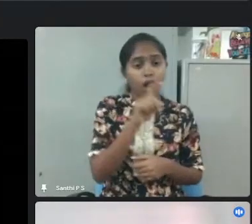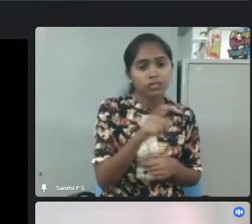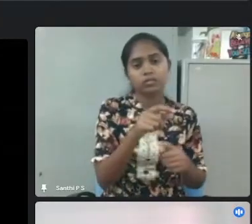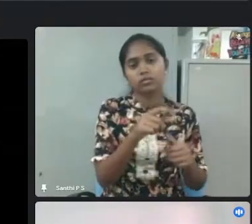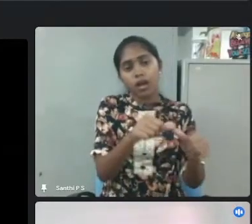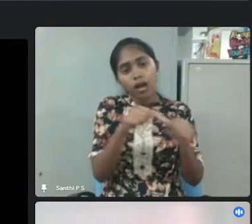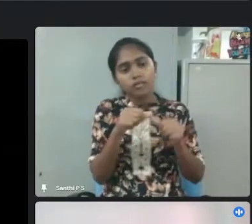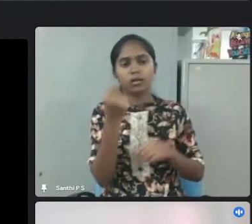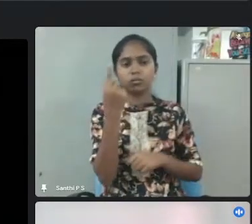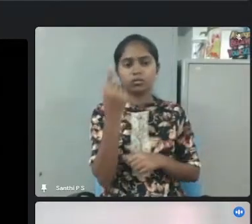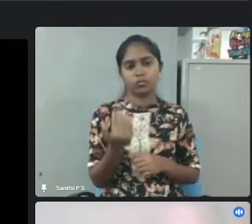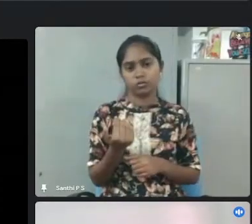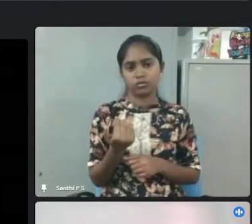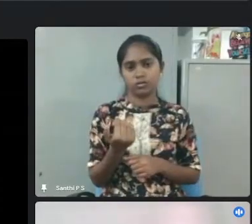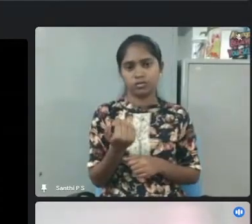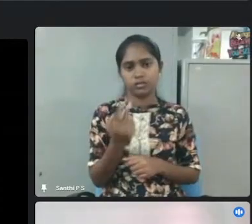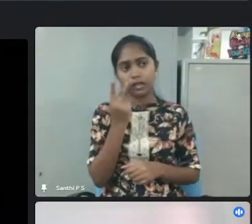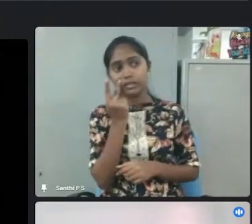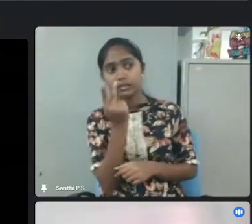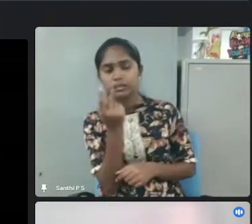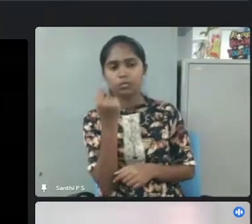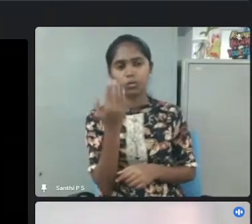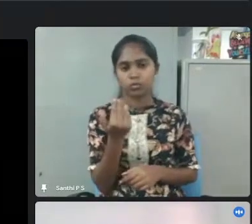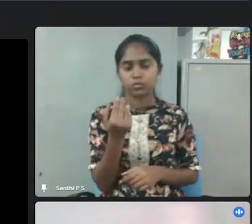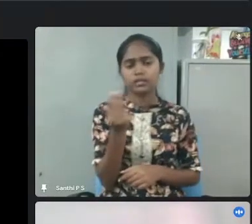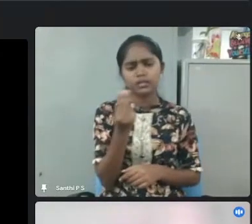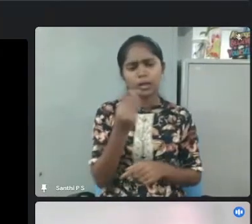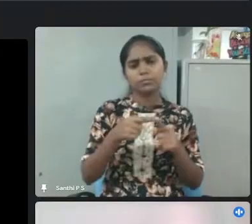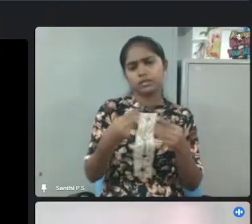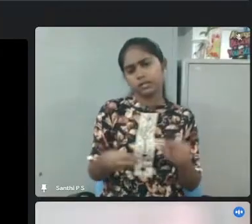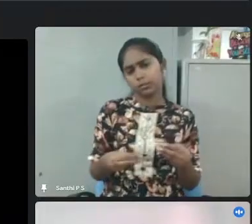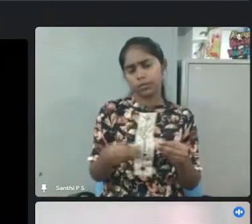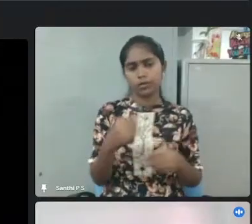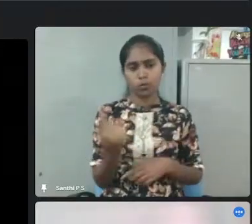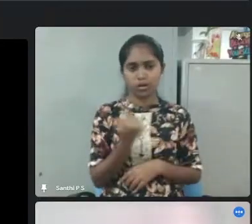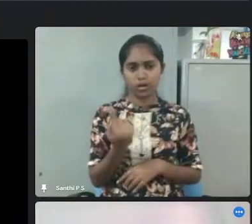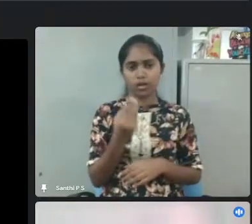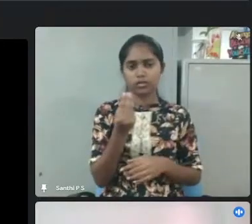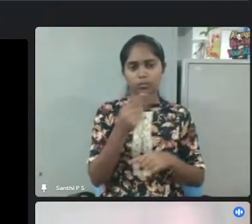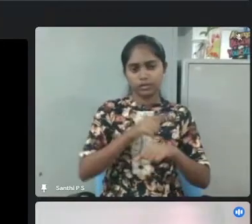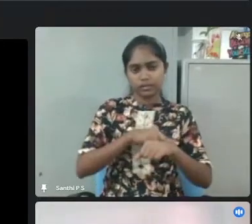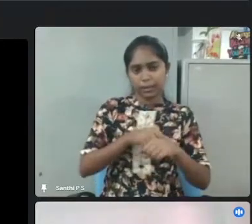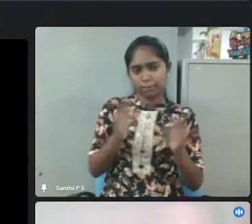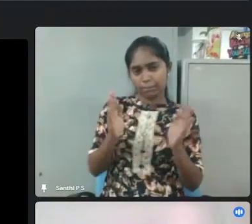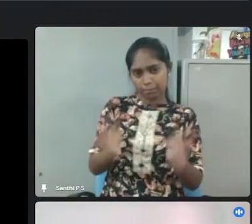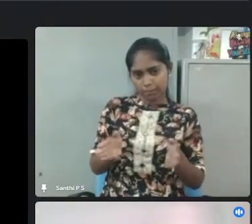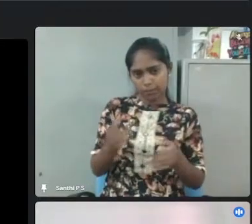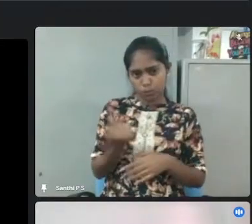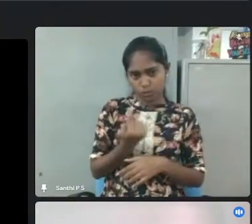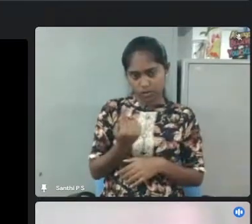ഈ ആരോഗ്യാവസ്ഥകൾ ചിലപ്പോൾ ടെമ്പററി ആവാം, താൽക്കാലികമാവും, ഒരു ചെറിയൊരു സമയത്തേക്കാവാം, അല്ലെങ്കിൽ പെർമനന്റ്